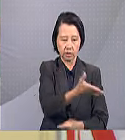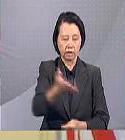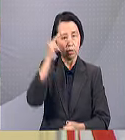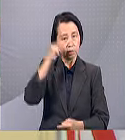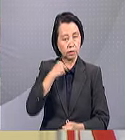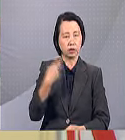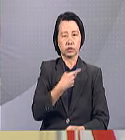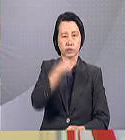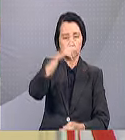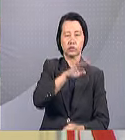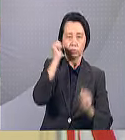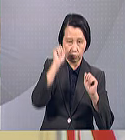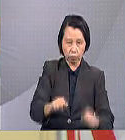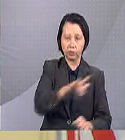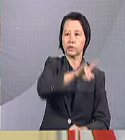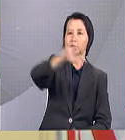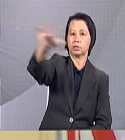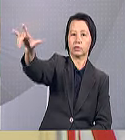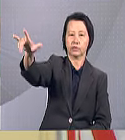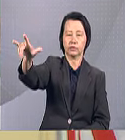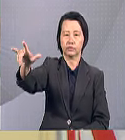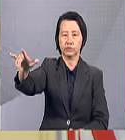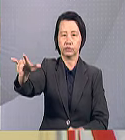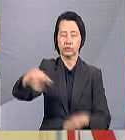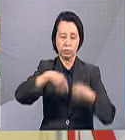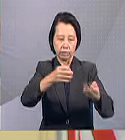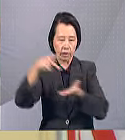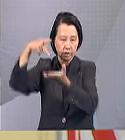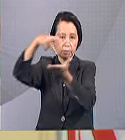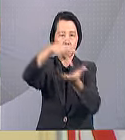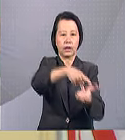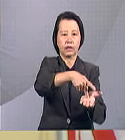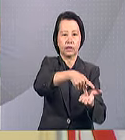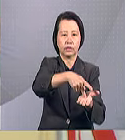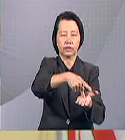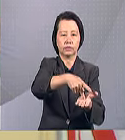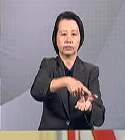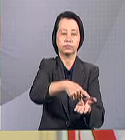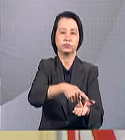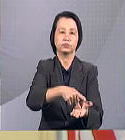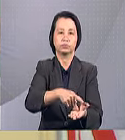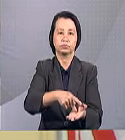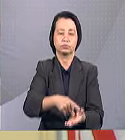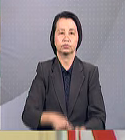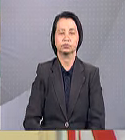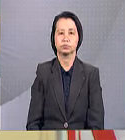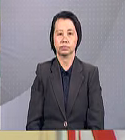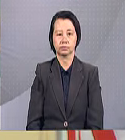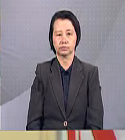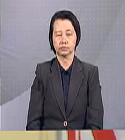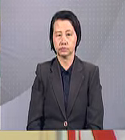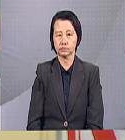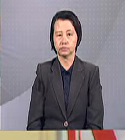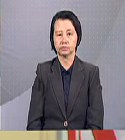kita untuk ke Makkatul Mukarramah, diberi pahala oleh Allah Subhanahu Wa Taala. Wabillahi taufiq